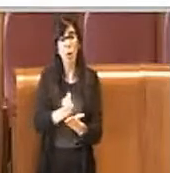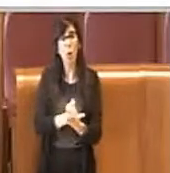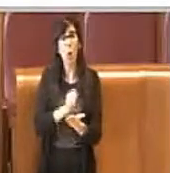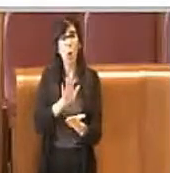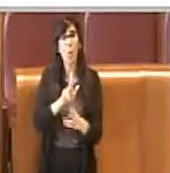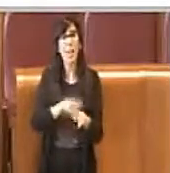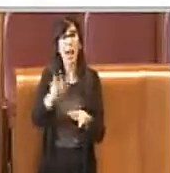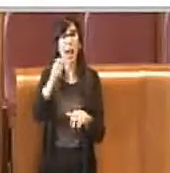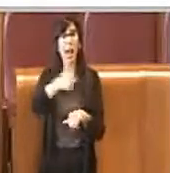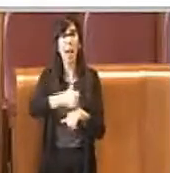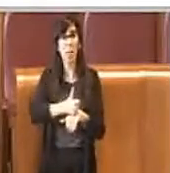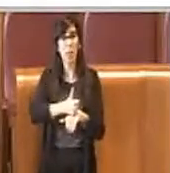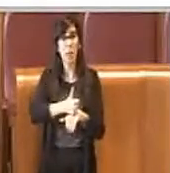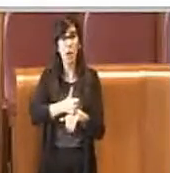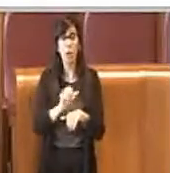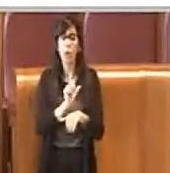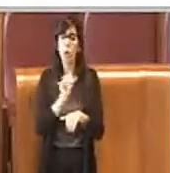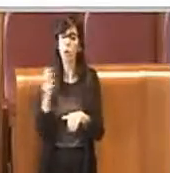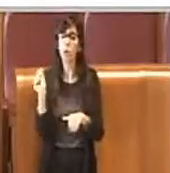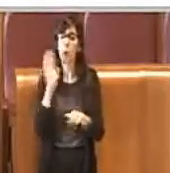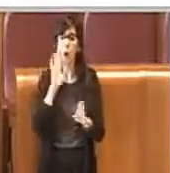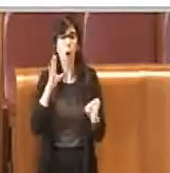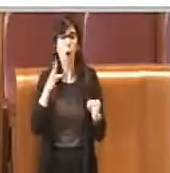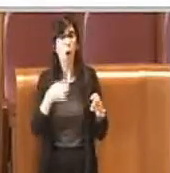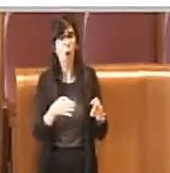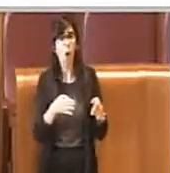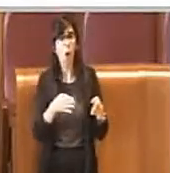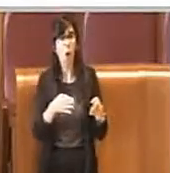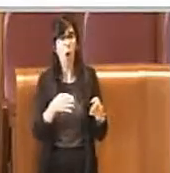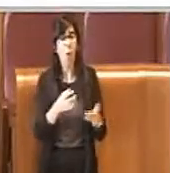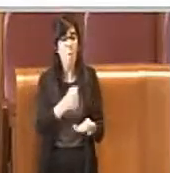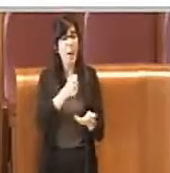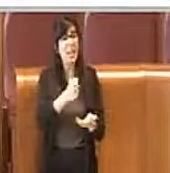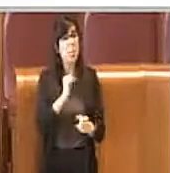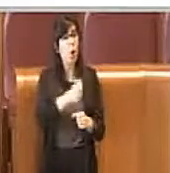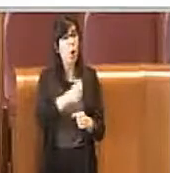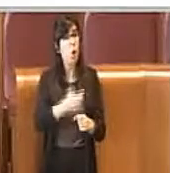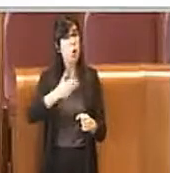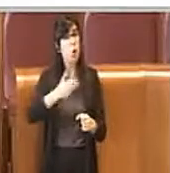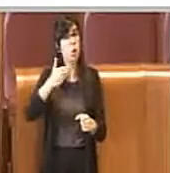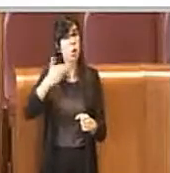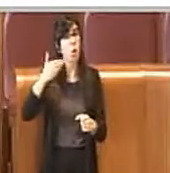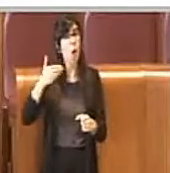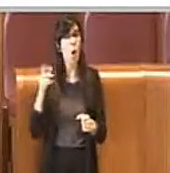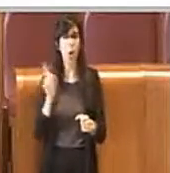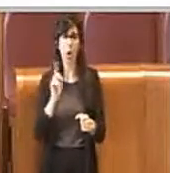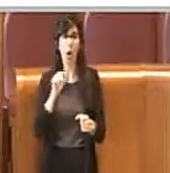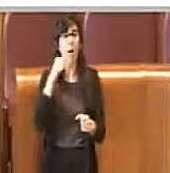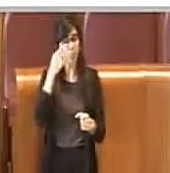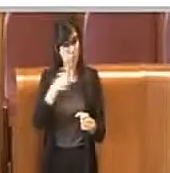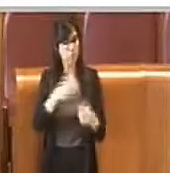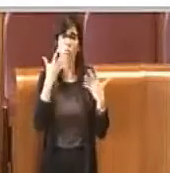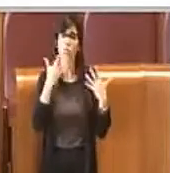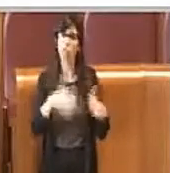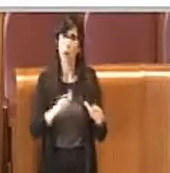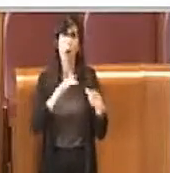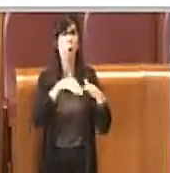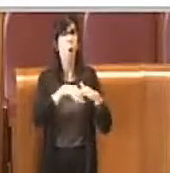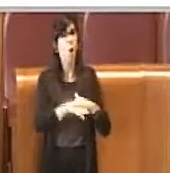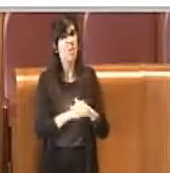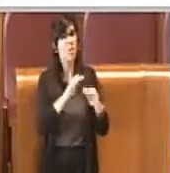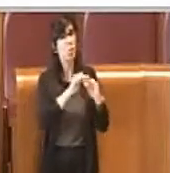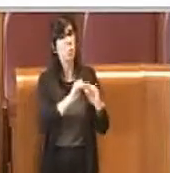non riguarda soltanto il patrimonio storico che è ben conservato e tutelato